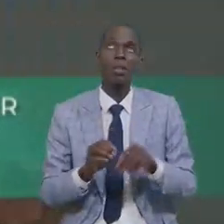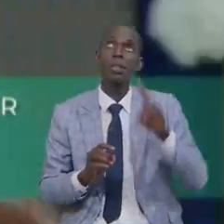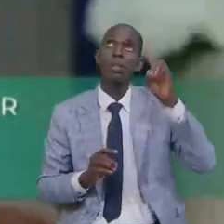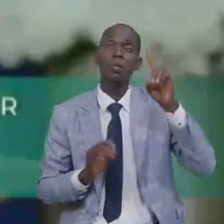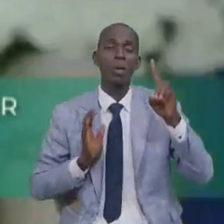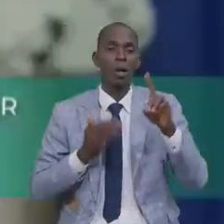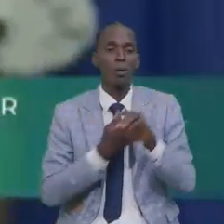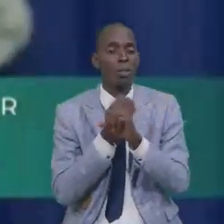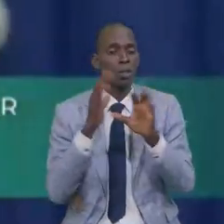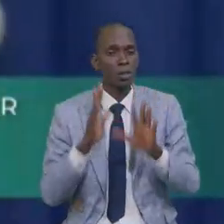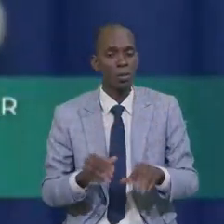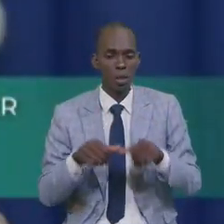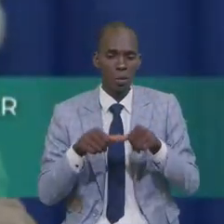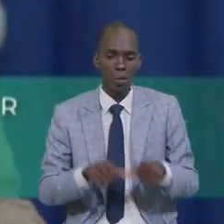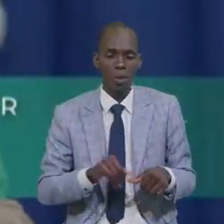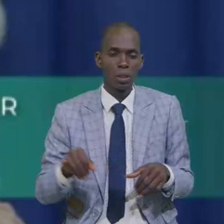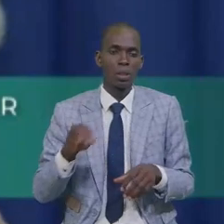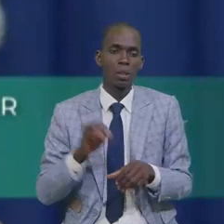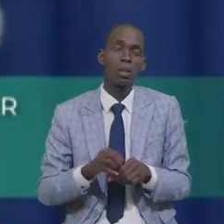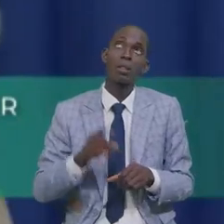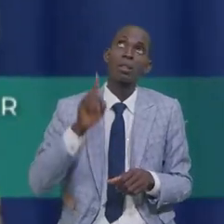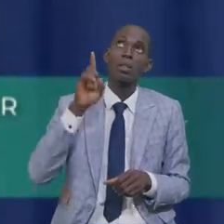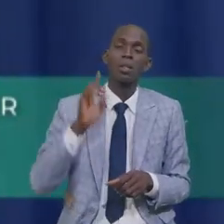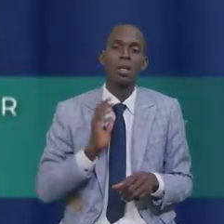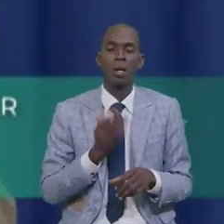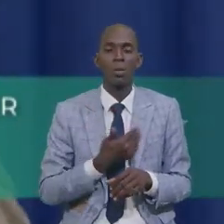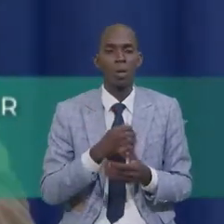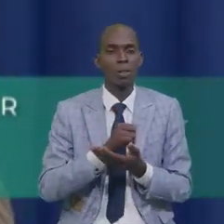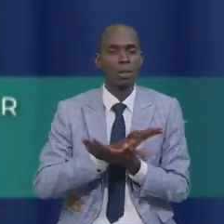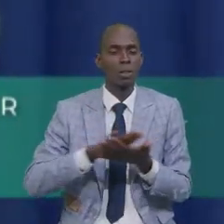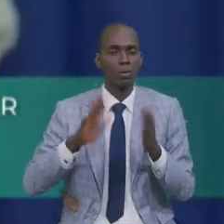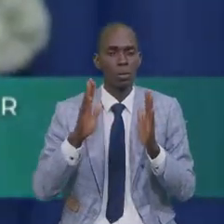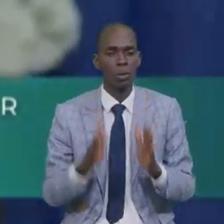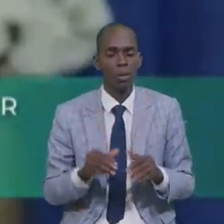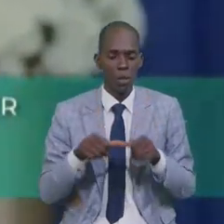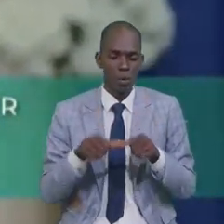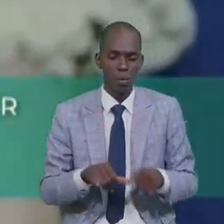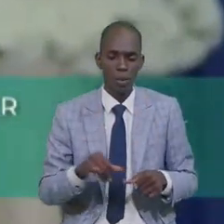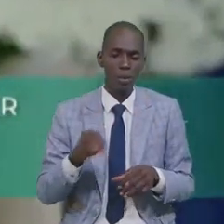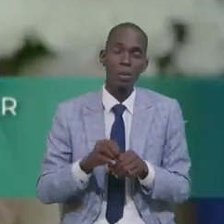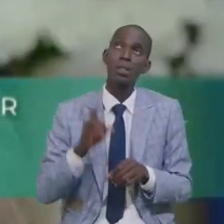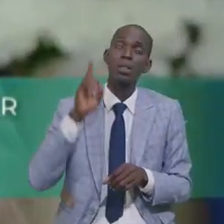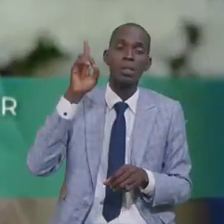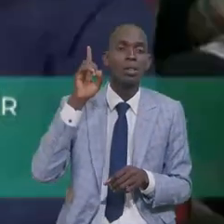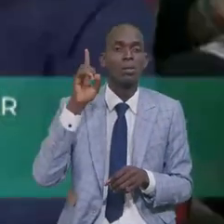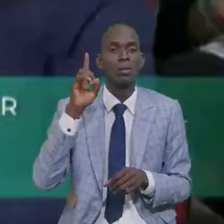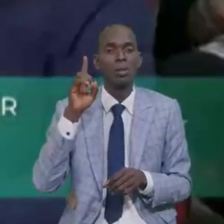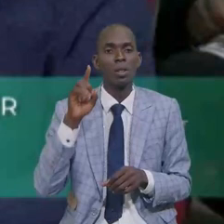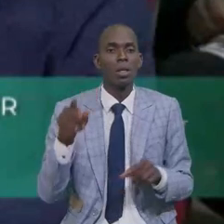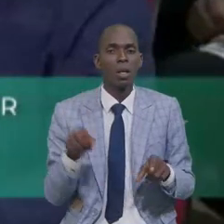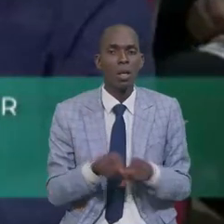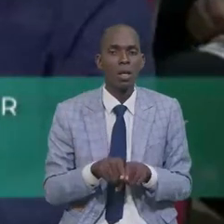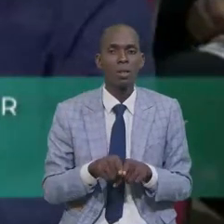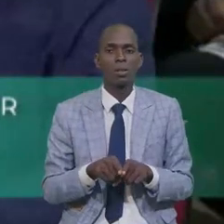lui en tant que sauveur, demeurer en lui en tant que sanctificateur, demeurer en lui